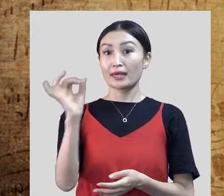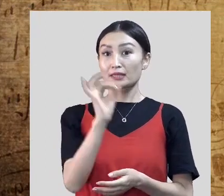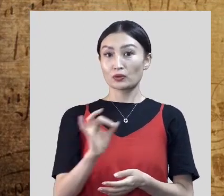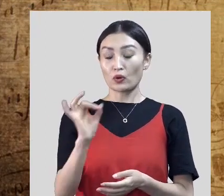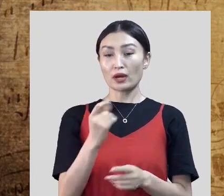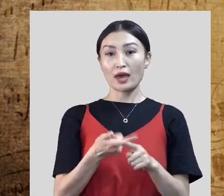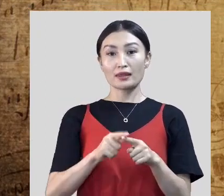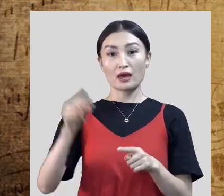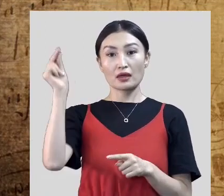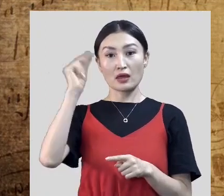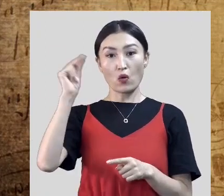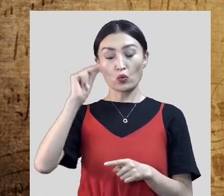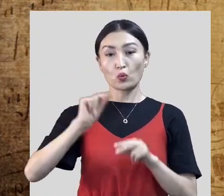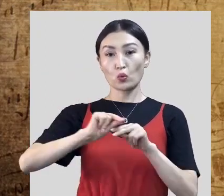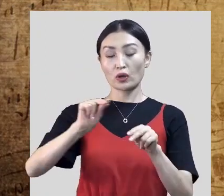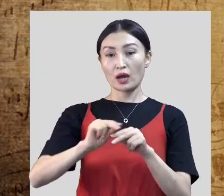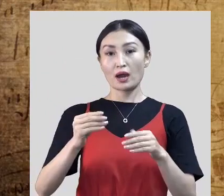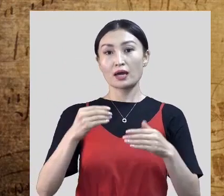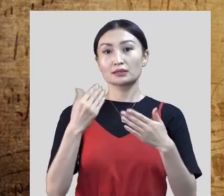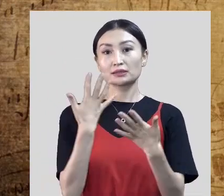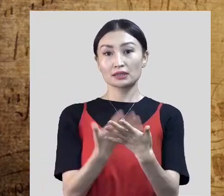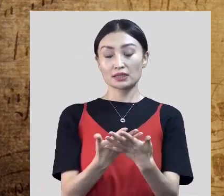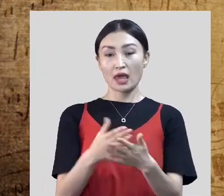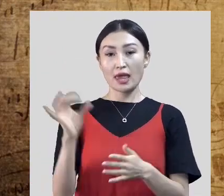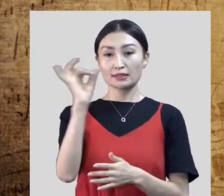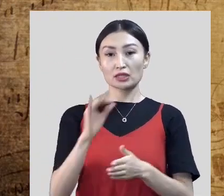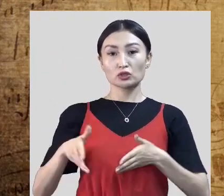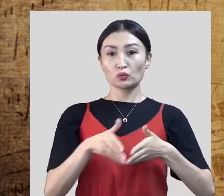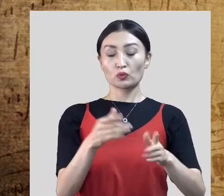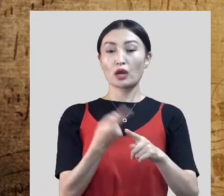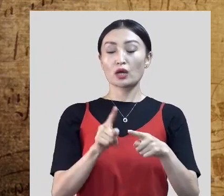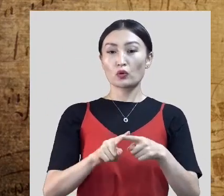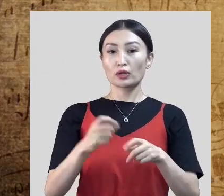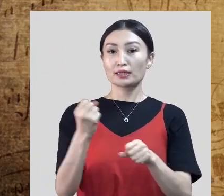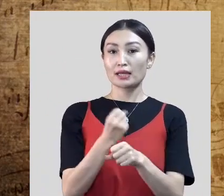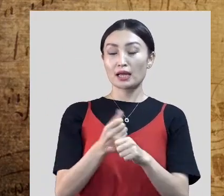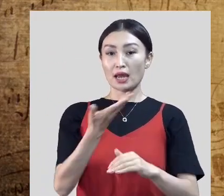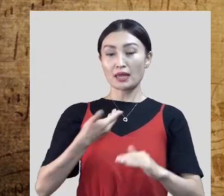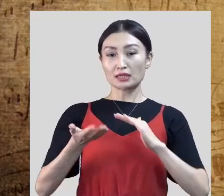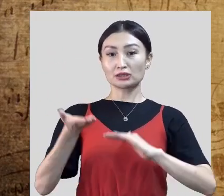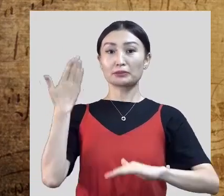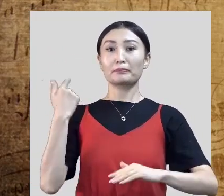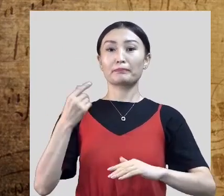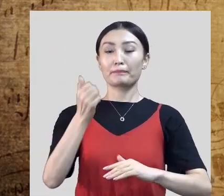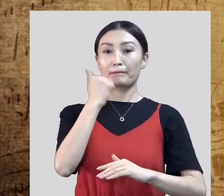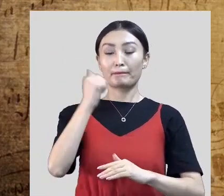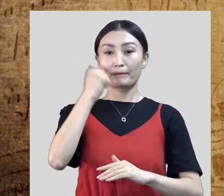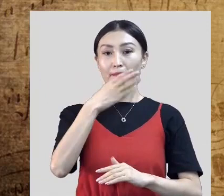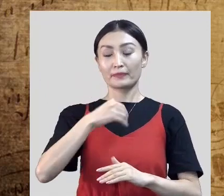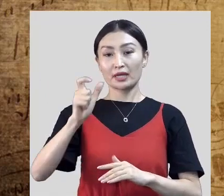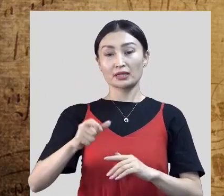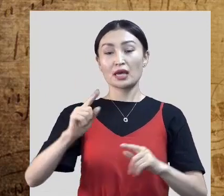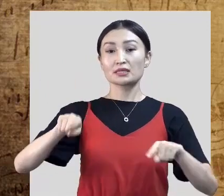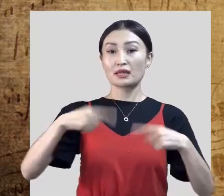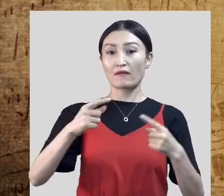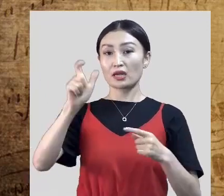История – это наука, раскрывающая нам исторический путь, который прошли наши предки на всем протяжении становления и